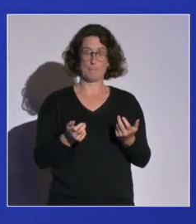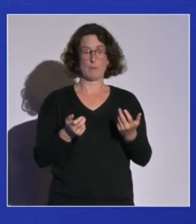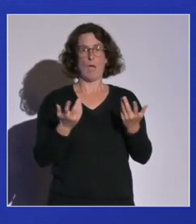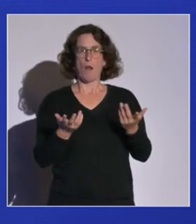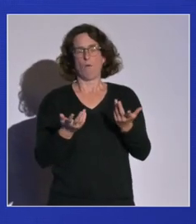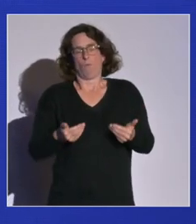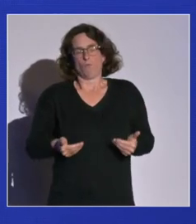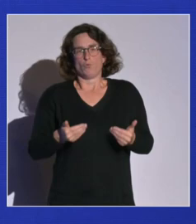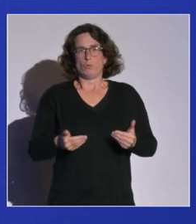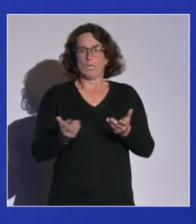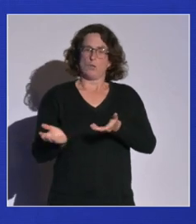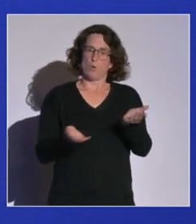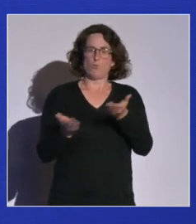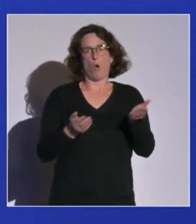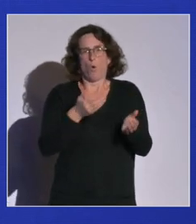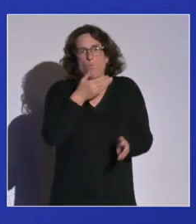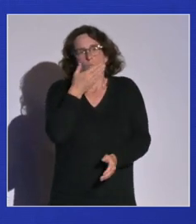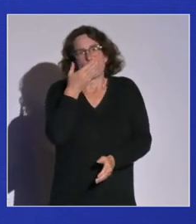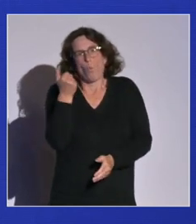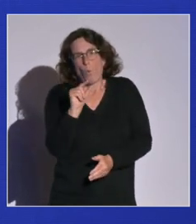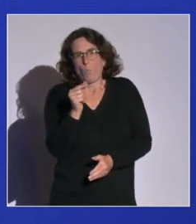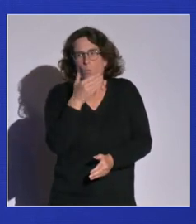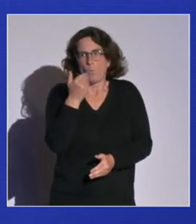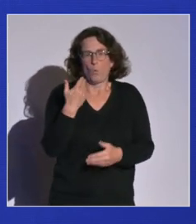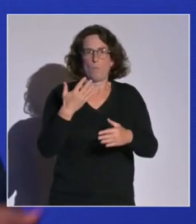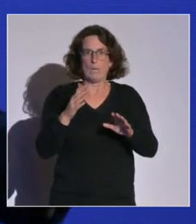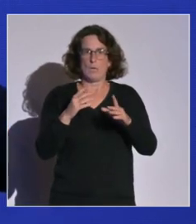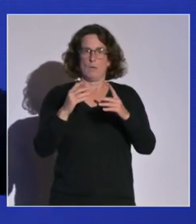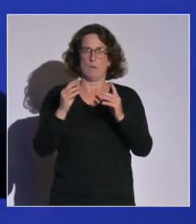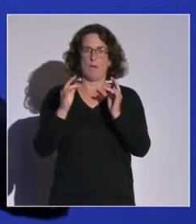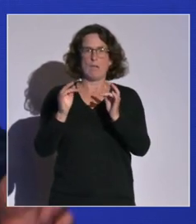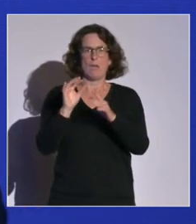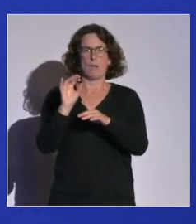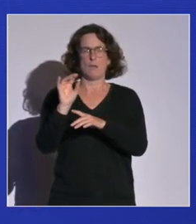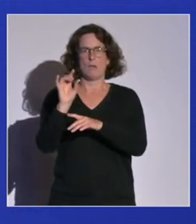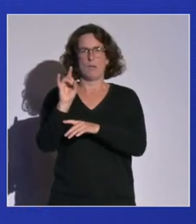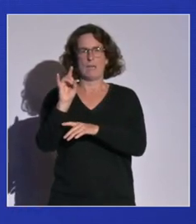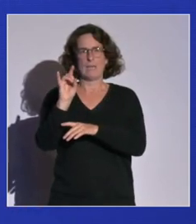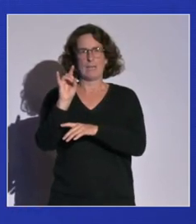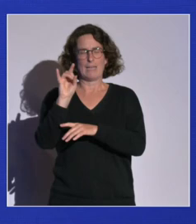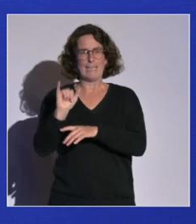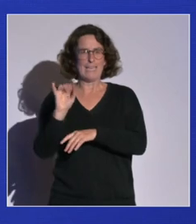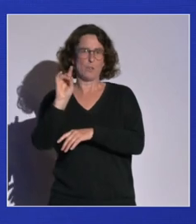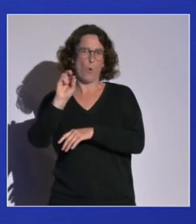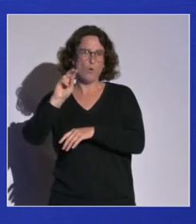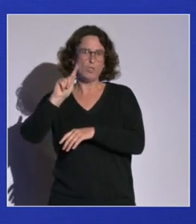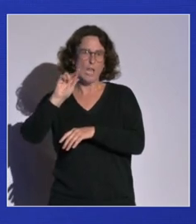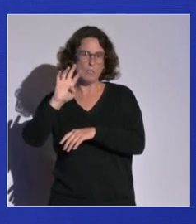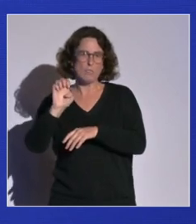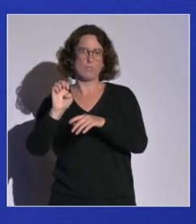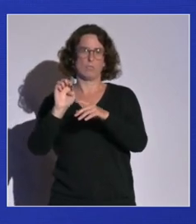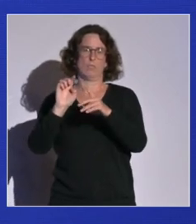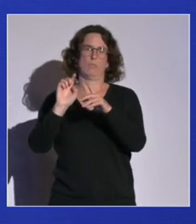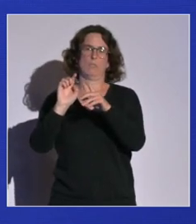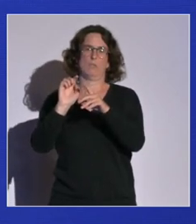la production d'hydrogène, par exemple, par électrolyse à grande échelle.